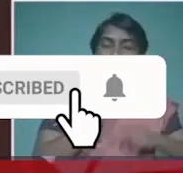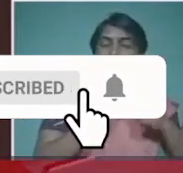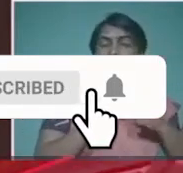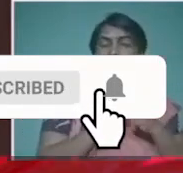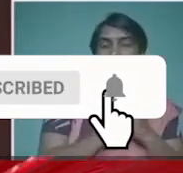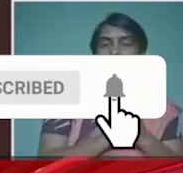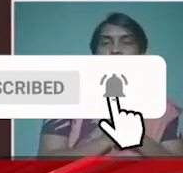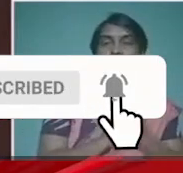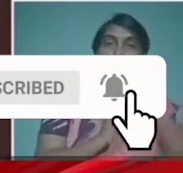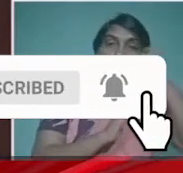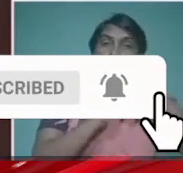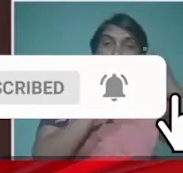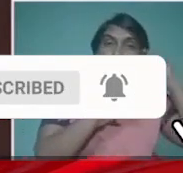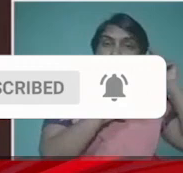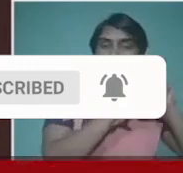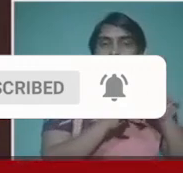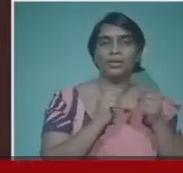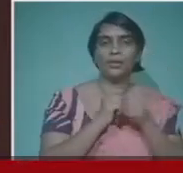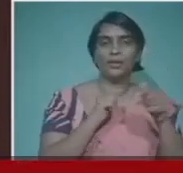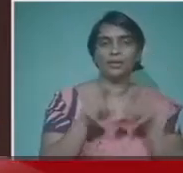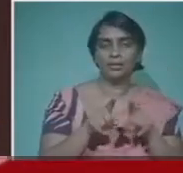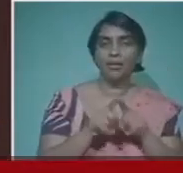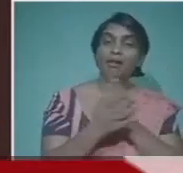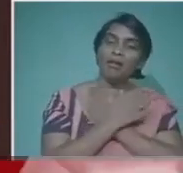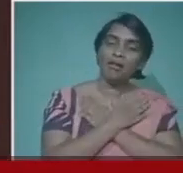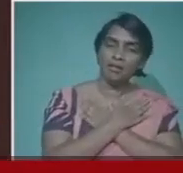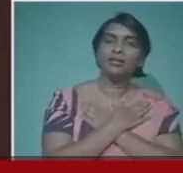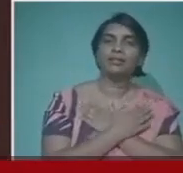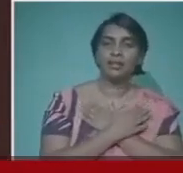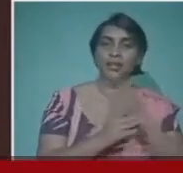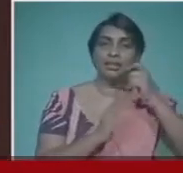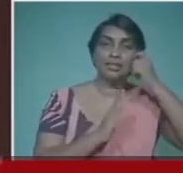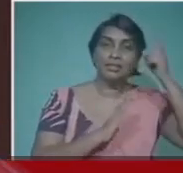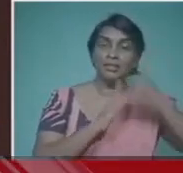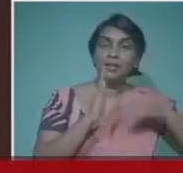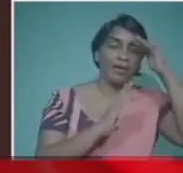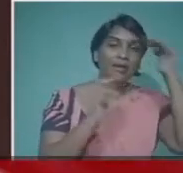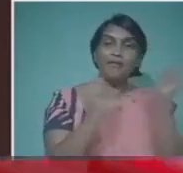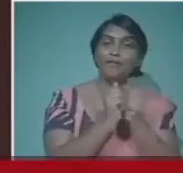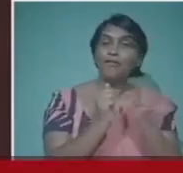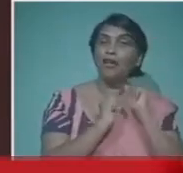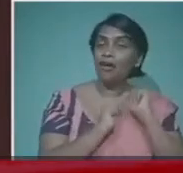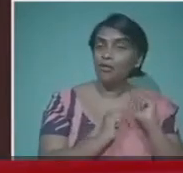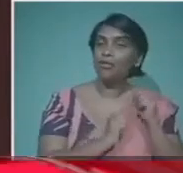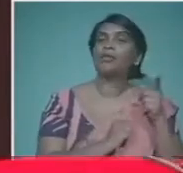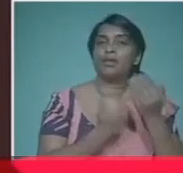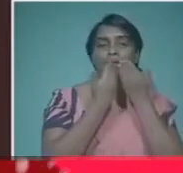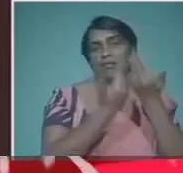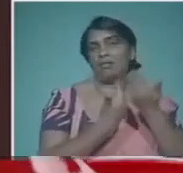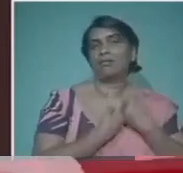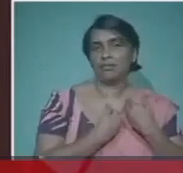පැවැත්තුවා. පන්තිය පවත්වලා ආදරය කරනවා ගැන සහ ජපානයේ නායකයෝ මොනවද වැඩ කරලා තියෙන්නේ කියලා අපිට පැහැදිලි